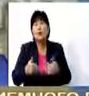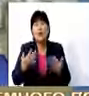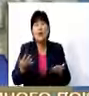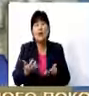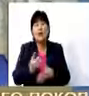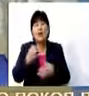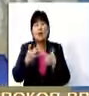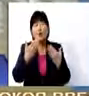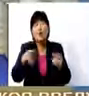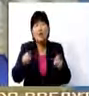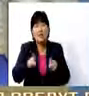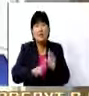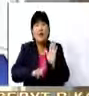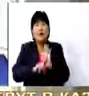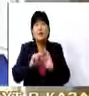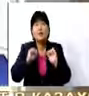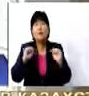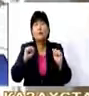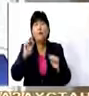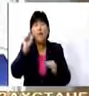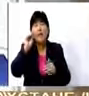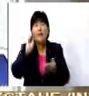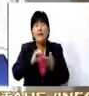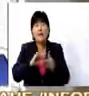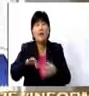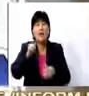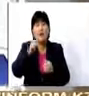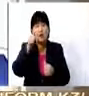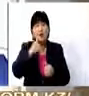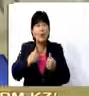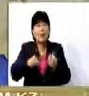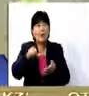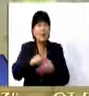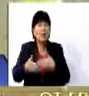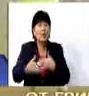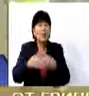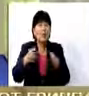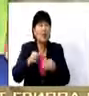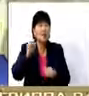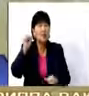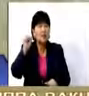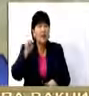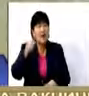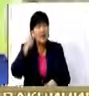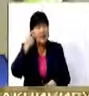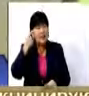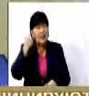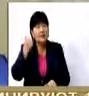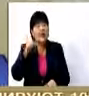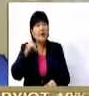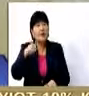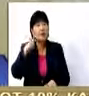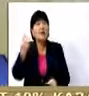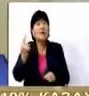статус международного и прочно вошел в спортивный календарь страны. Ежегодно в соревнованиях принимают участие команды из Узбекистана, Кыргызстана. В этом